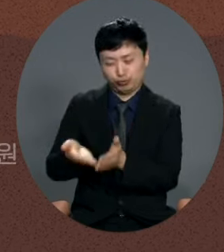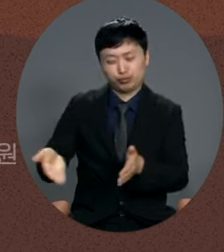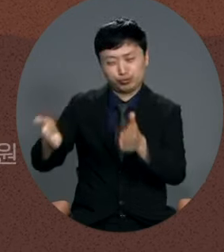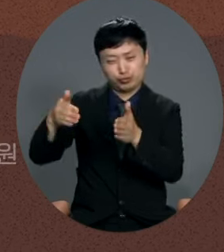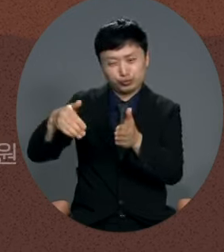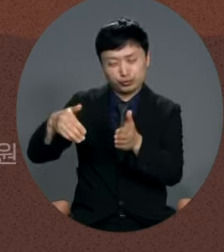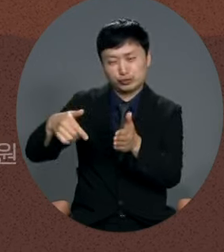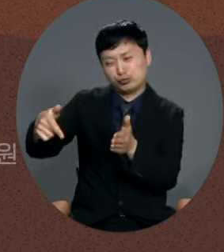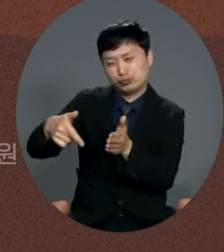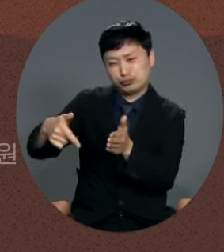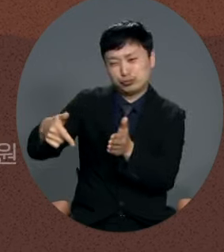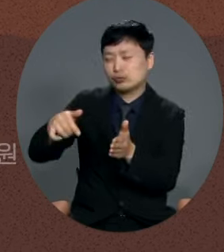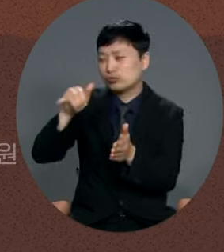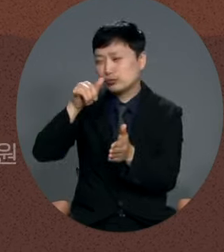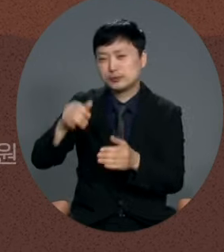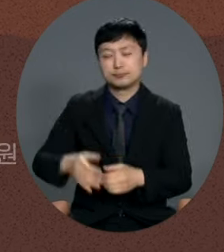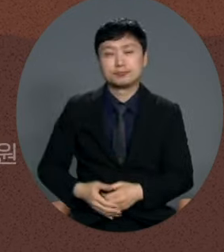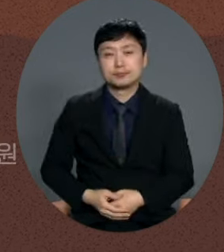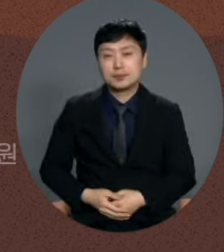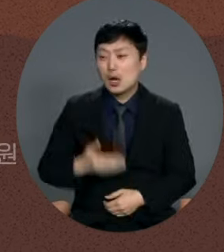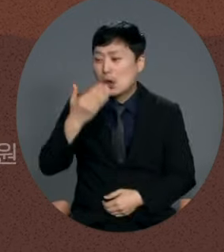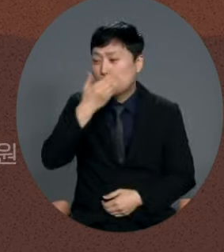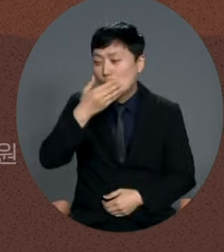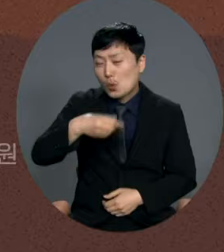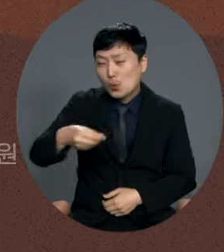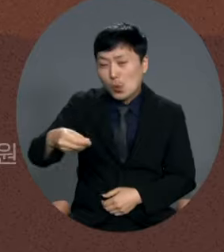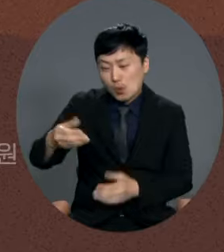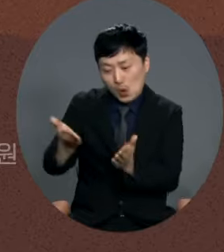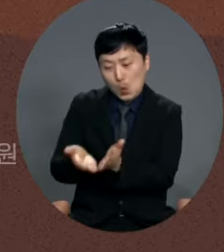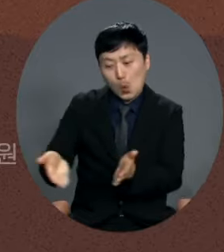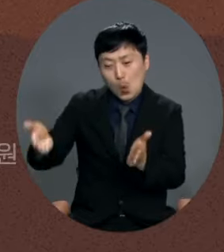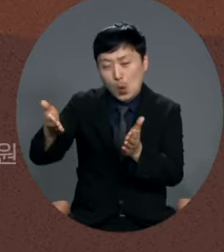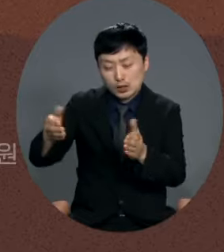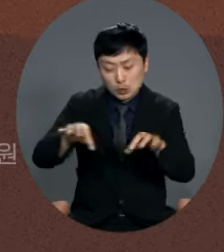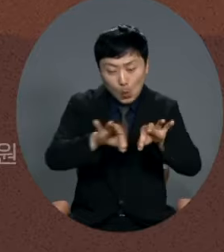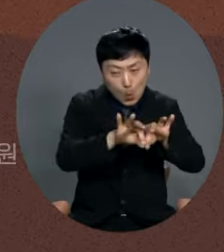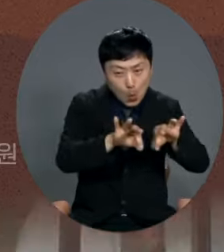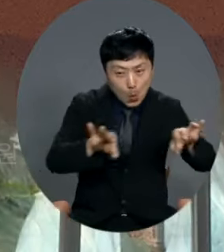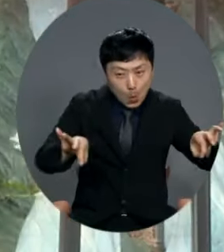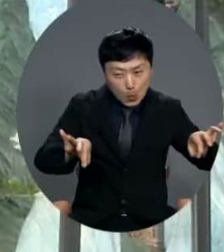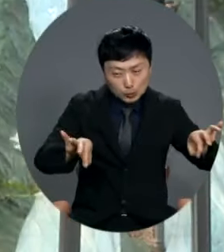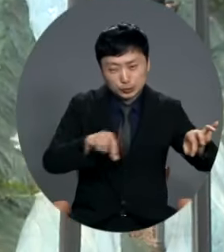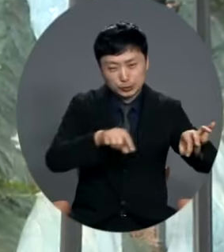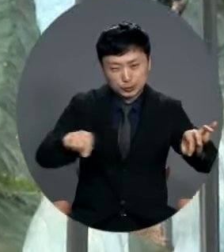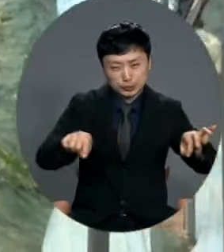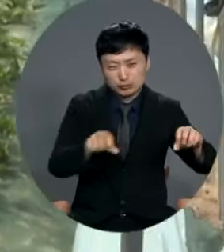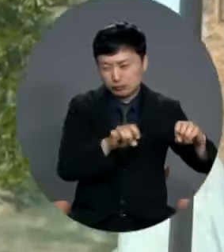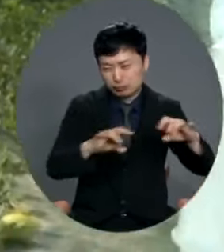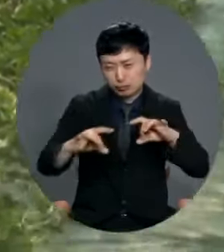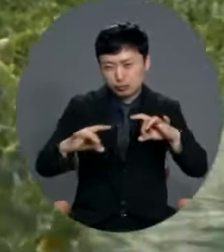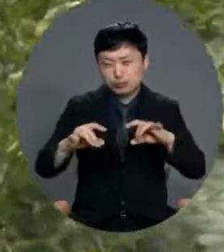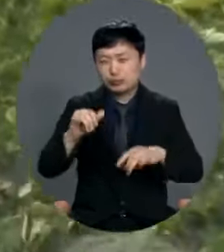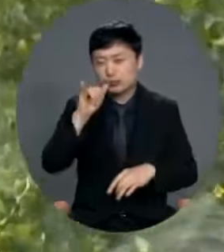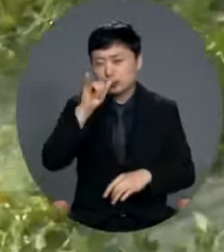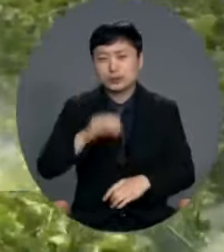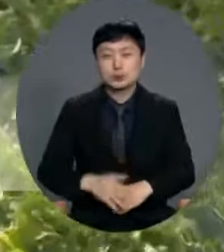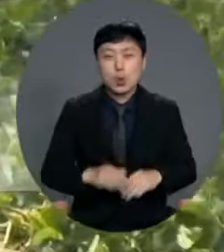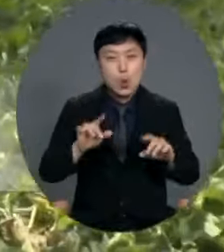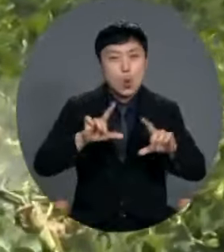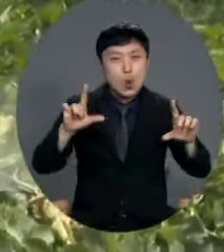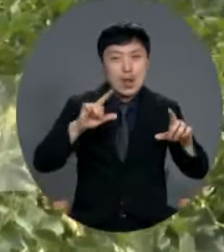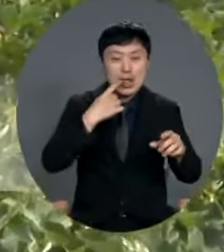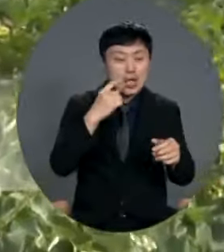재배 방식입니다. 비료와 수분은 화분 속 호수를 통해 공급됩니다. 올해 참외